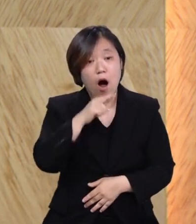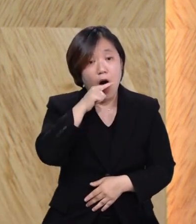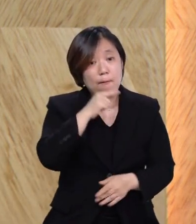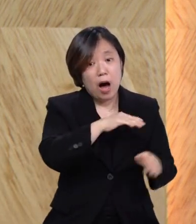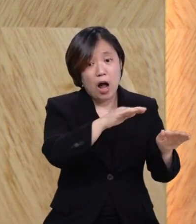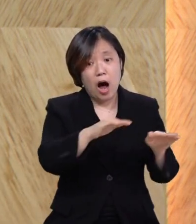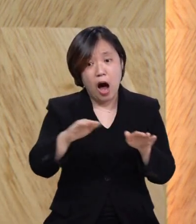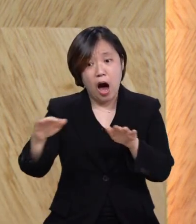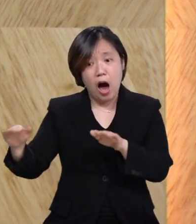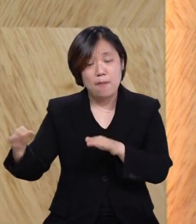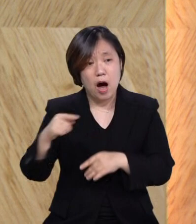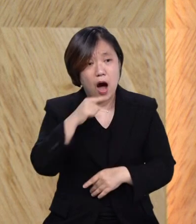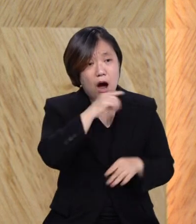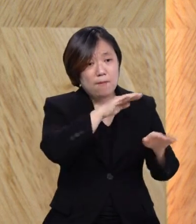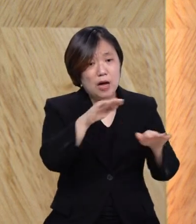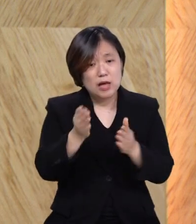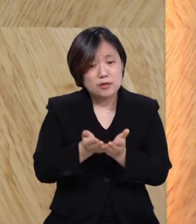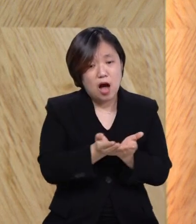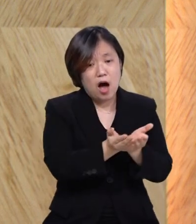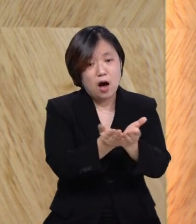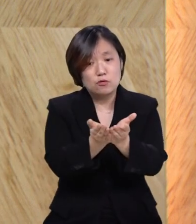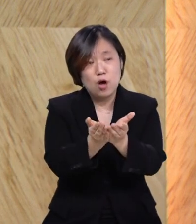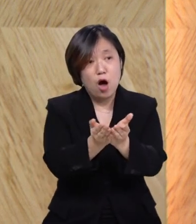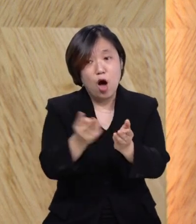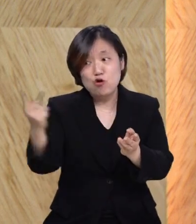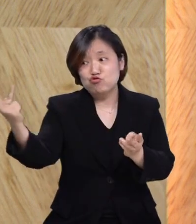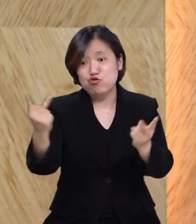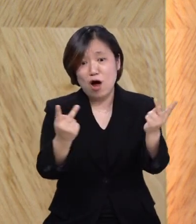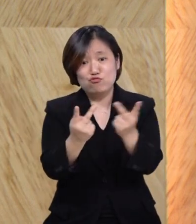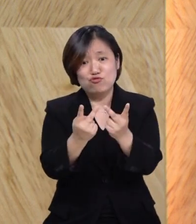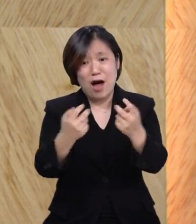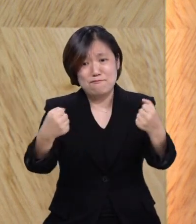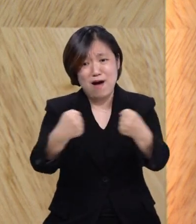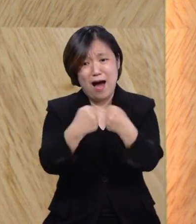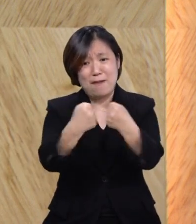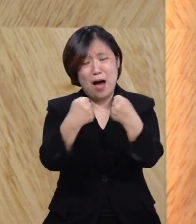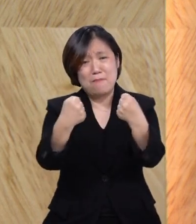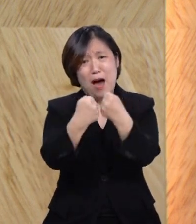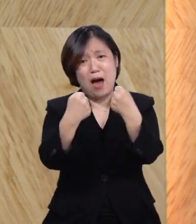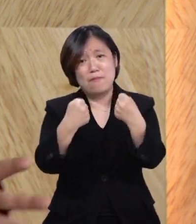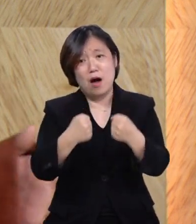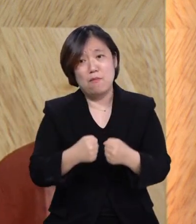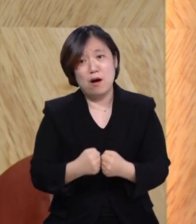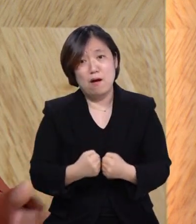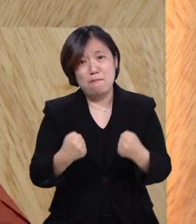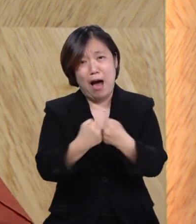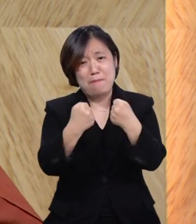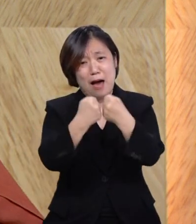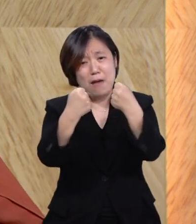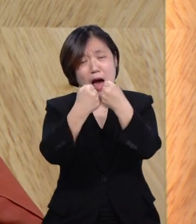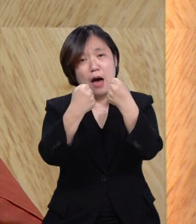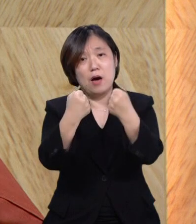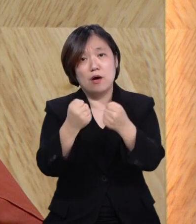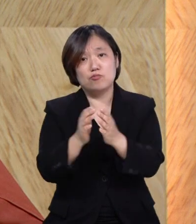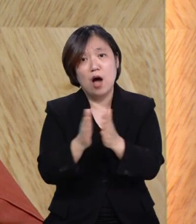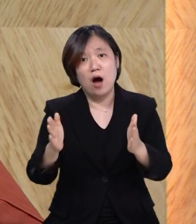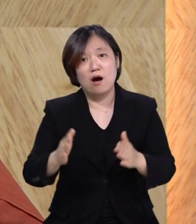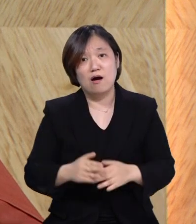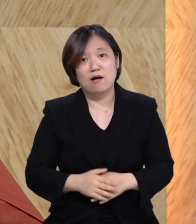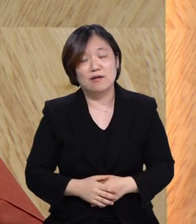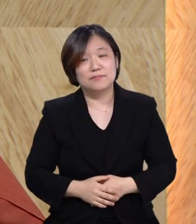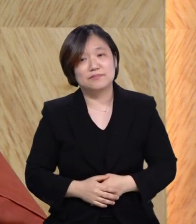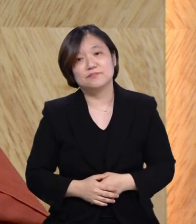한가운데에서 2대 2로 서로 이제 쌈박질을 벌어진 거야 꽈당탕탕 하고 이제 쌍박쥐를